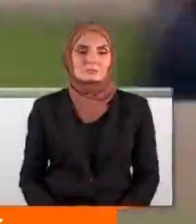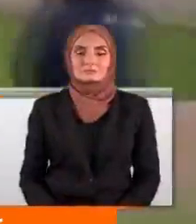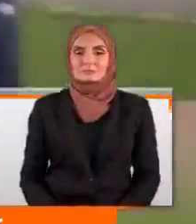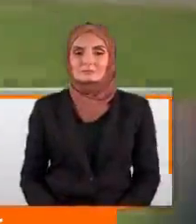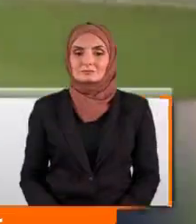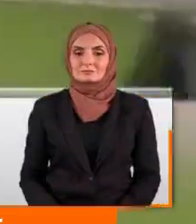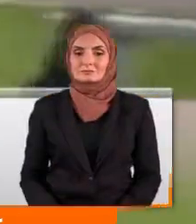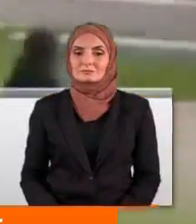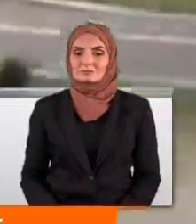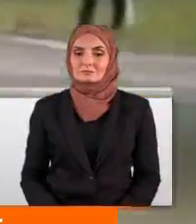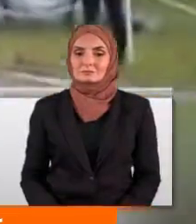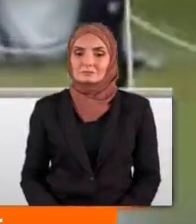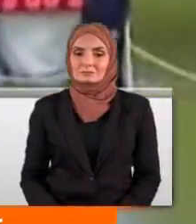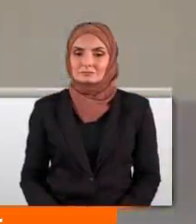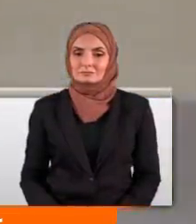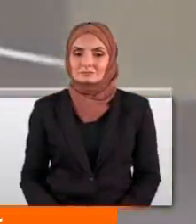Underway.